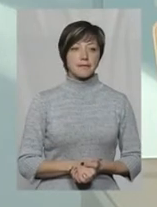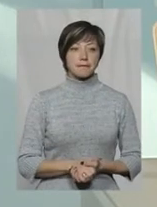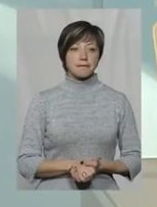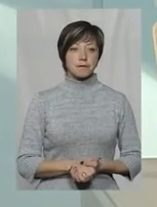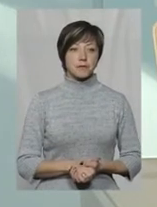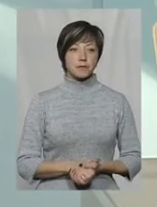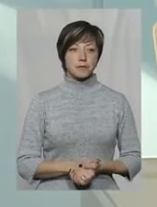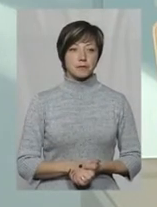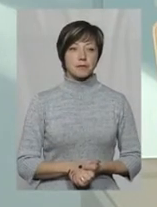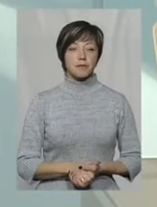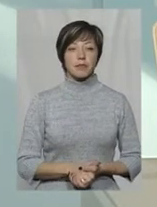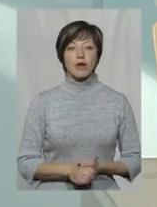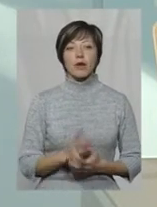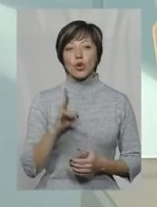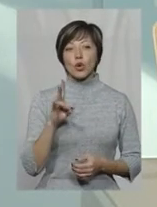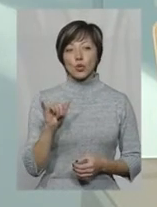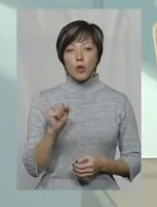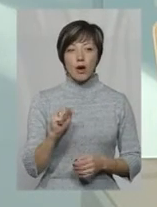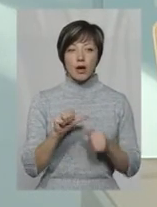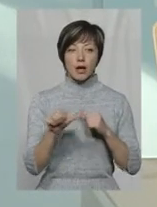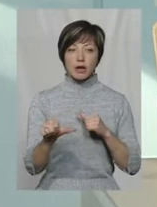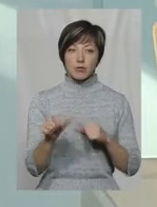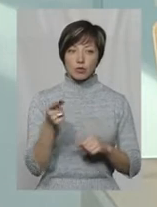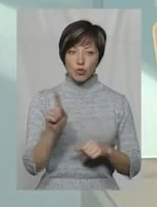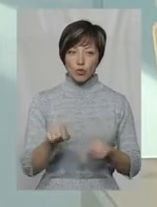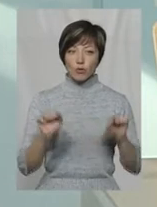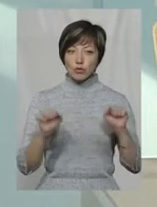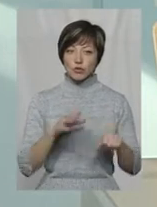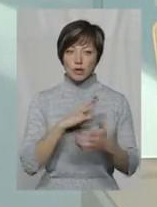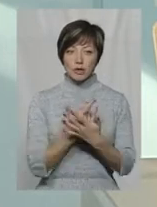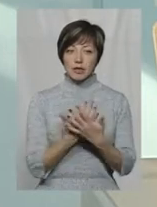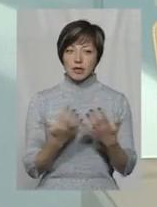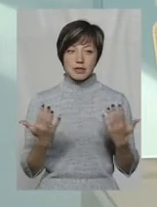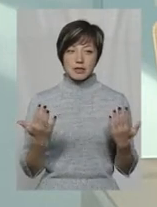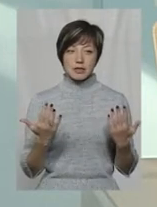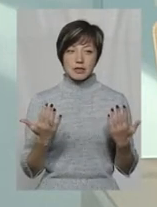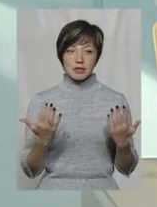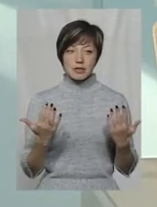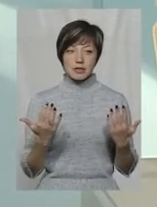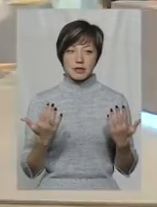нього. Ну, а крім того, можуть бути різні